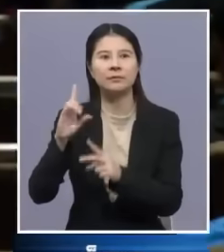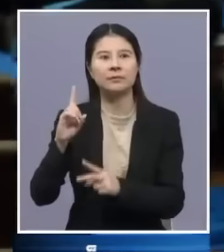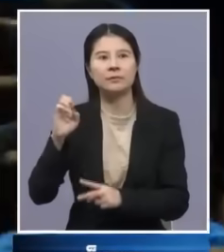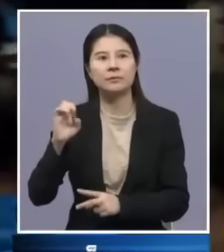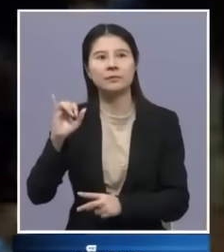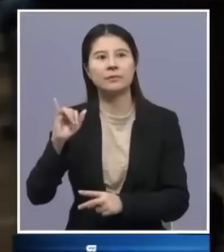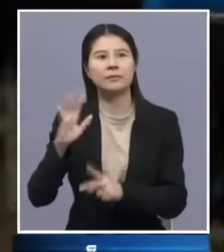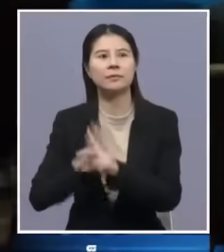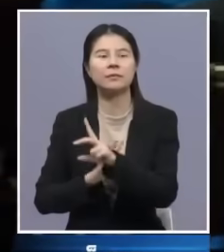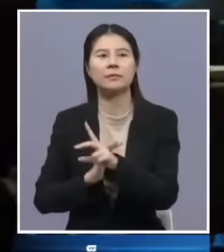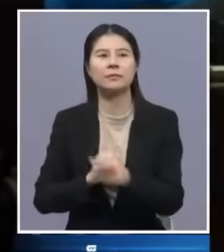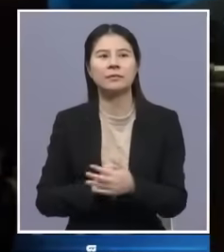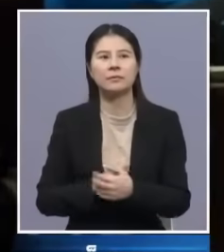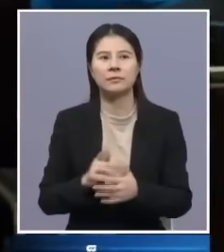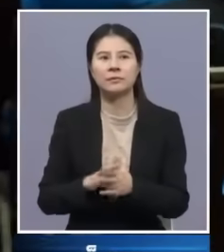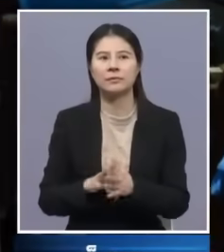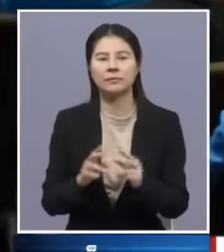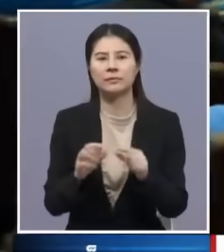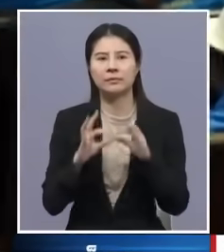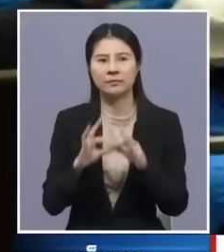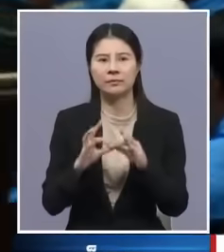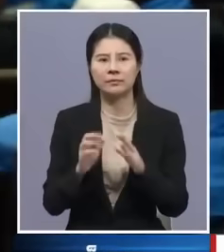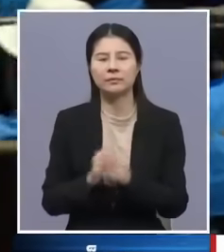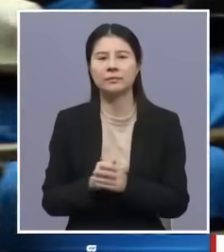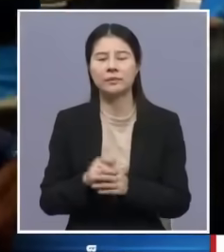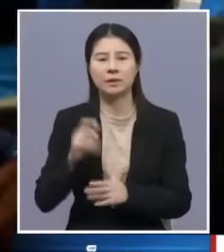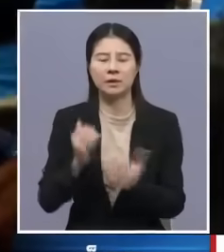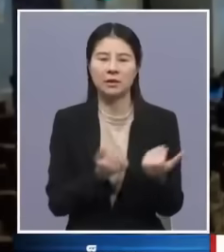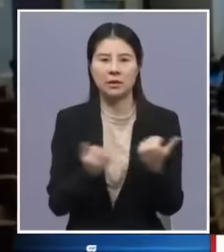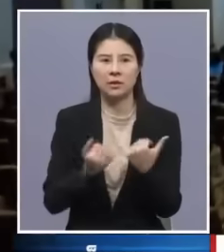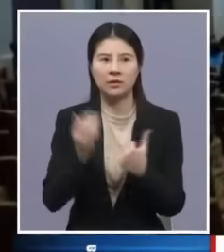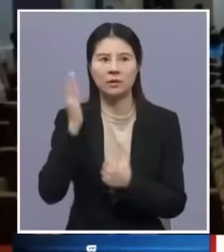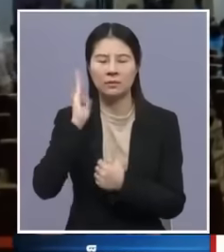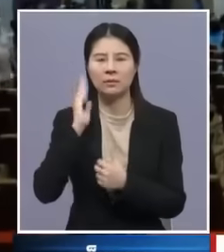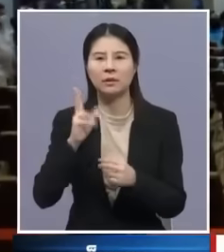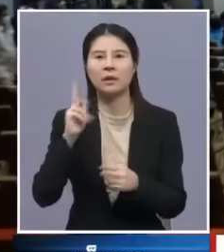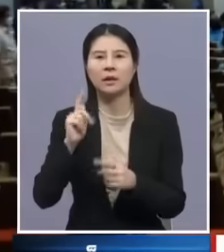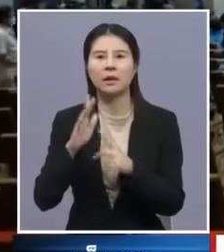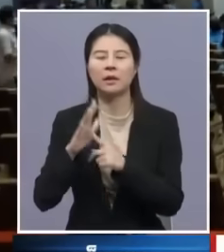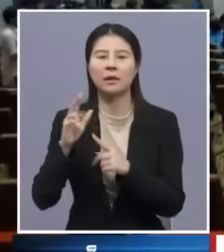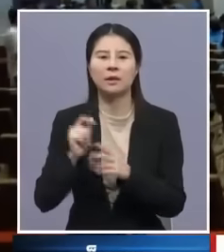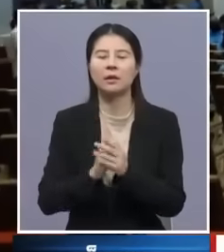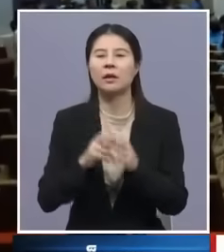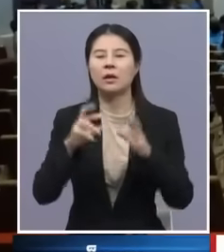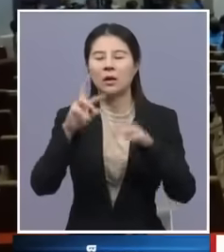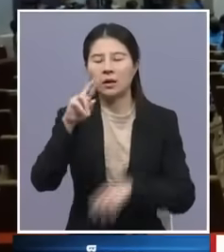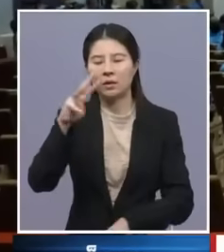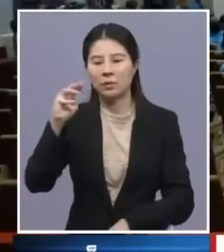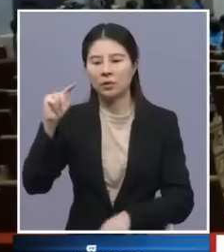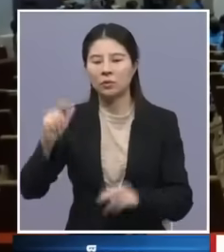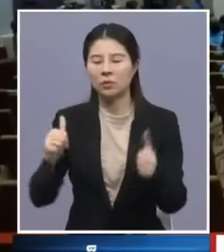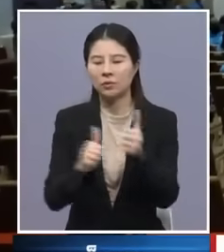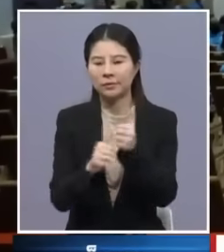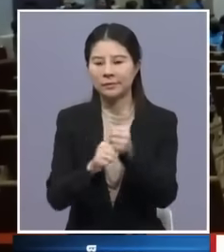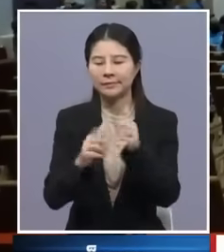ะฮะยังไม่นับรวมคุณร่มธรรมขำนุรักษ์บุตรชายคุณนฤทธิ์ขำนุรักษ์อดีตรัฐมนตรีช่วยมหาดไทยที่วันนี้ชัดเจน